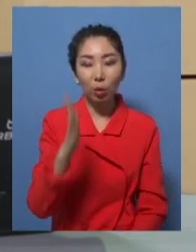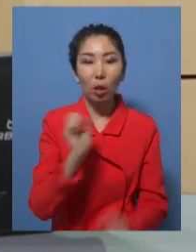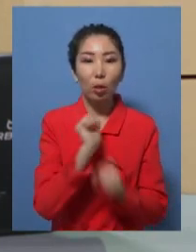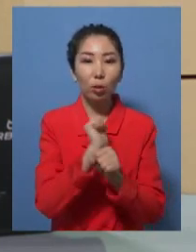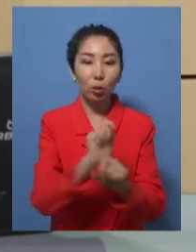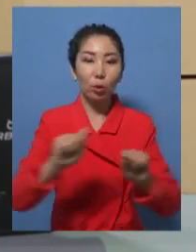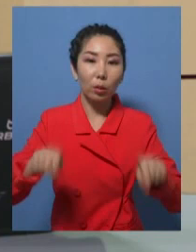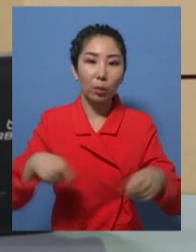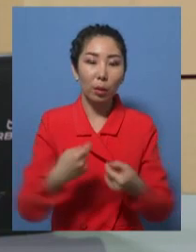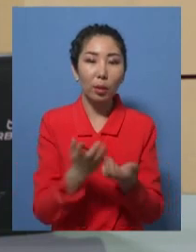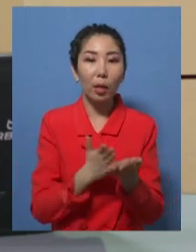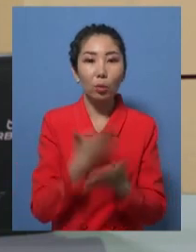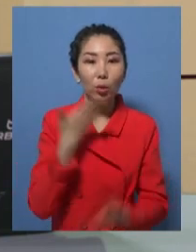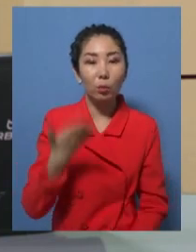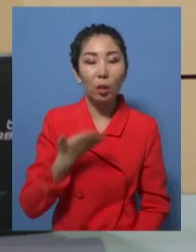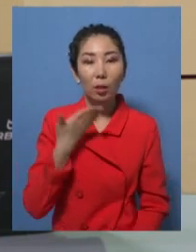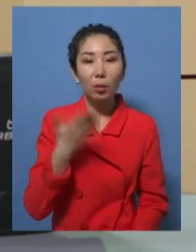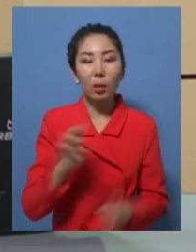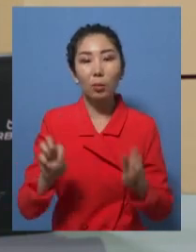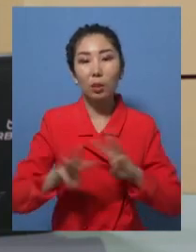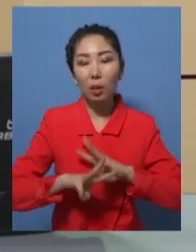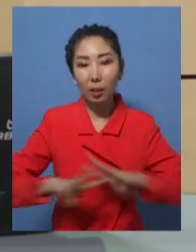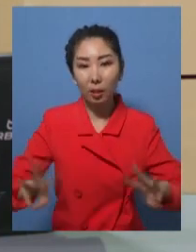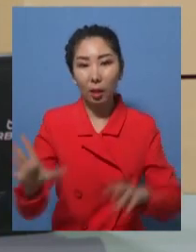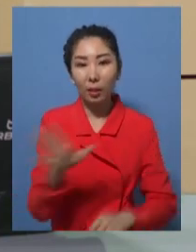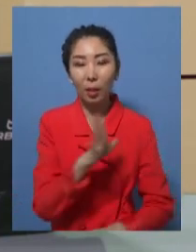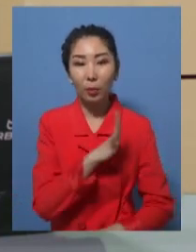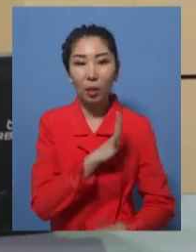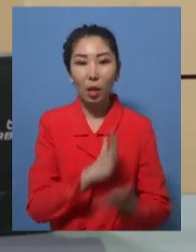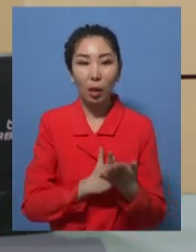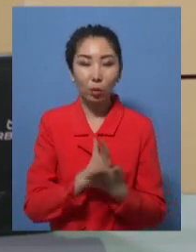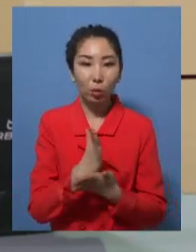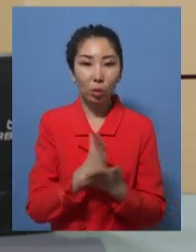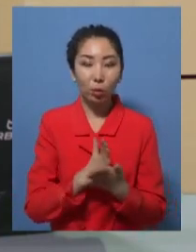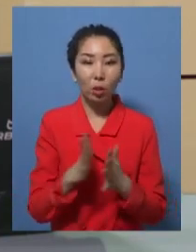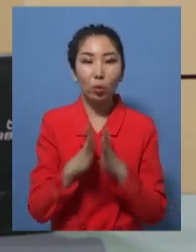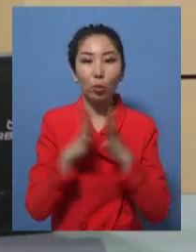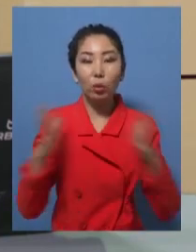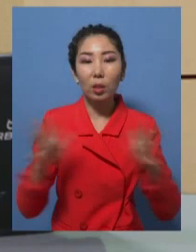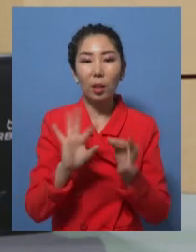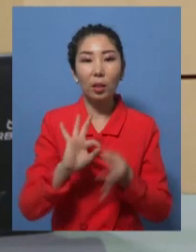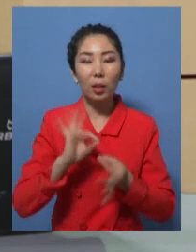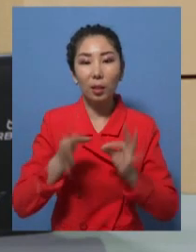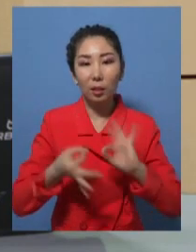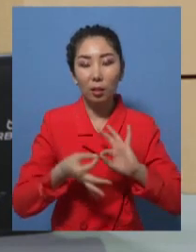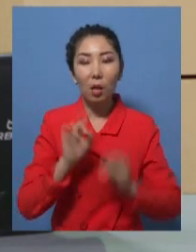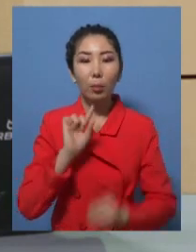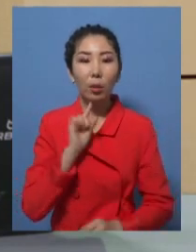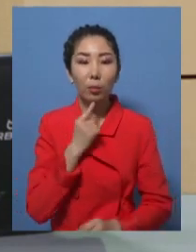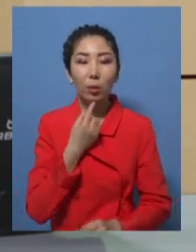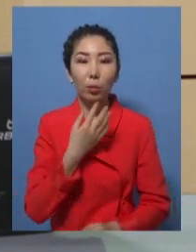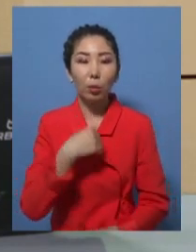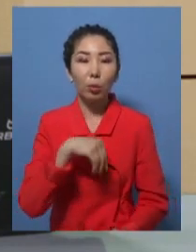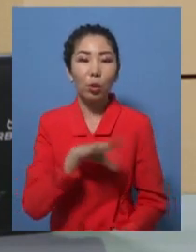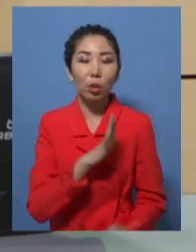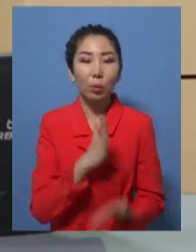қорғау органдарының қызметкерлерінің айтуынша, тіпті министрліктегі өкілдердің айтуынша өте қиын дейді. Шынтуайтына келгенде,